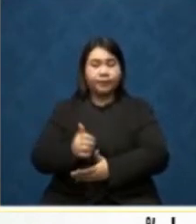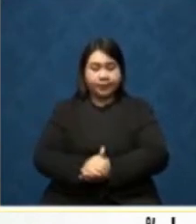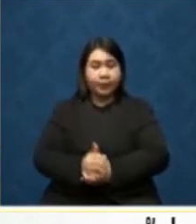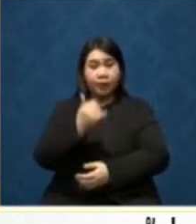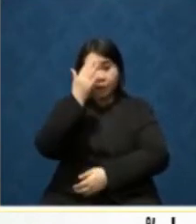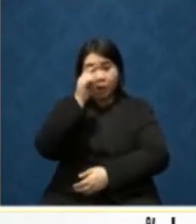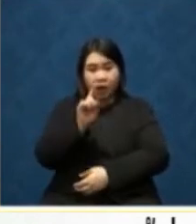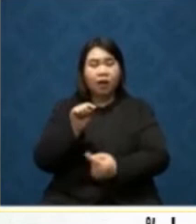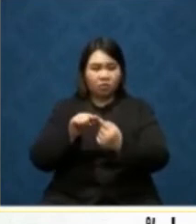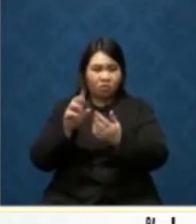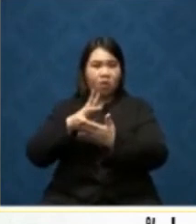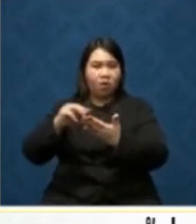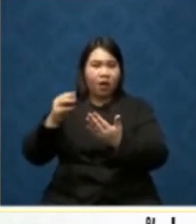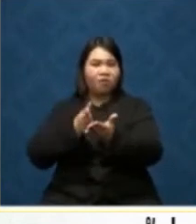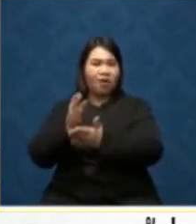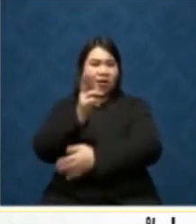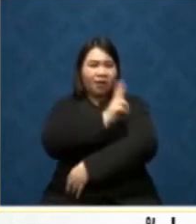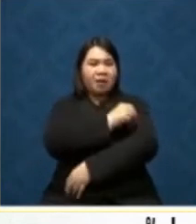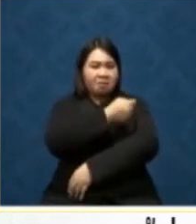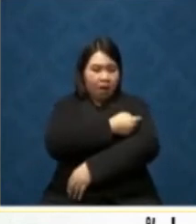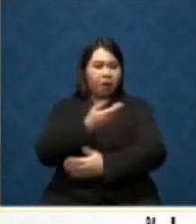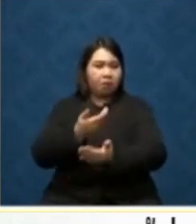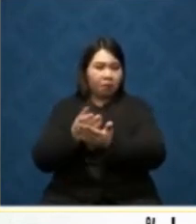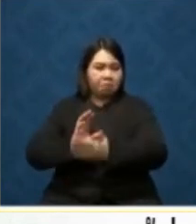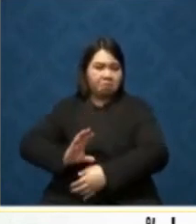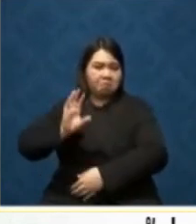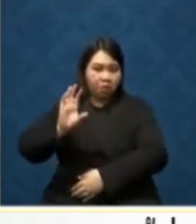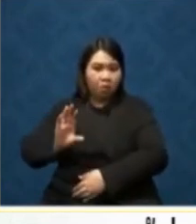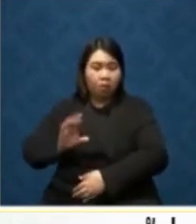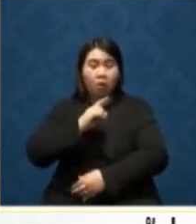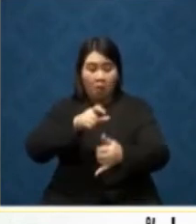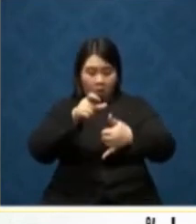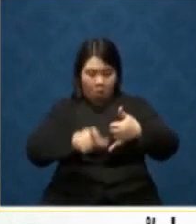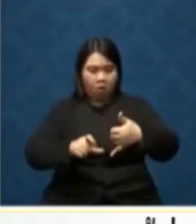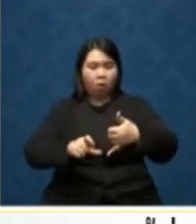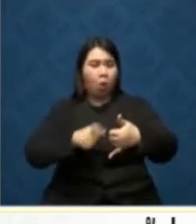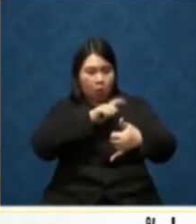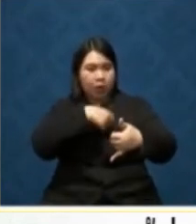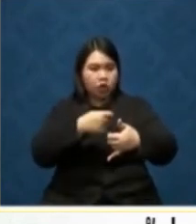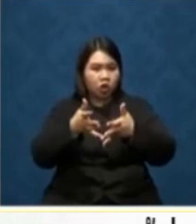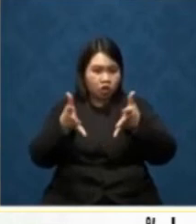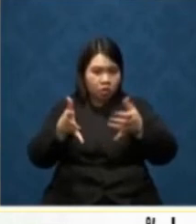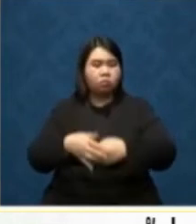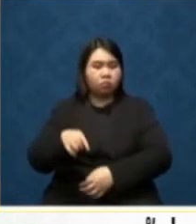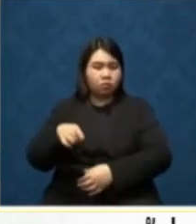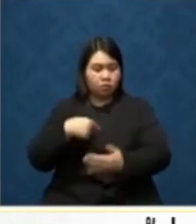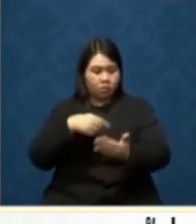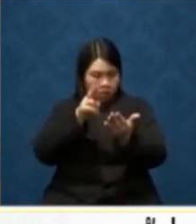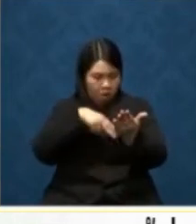โอกาสได้มาศึกษาที่มหาลยแ่งนี้ เพระมัเป็มารายการแพทย